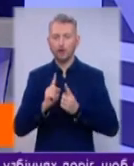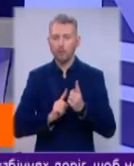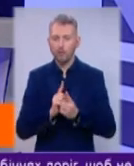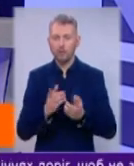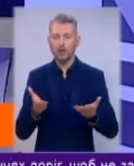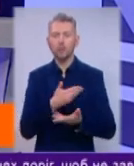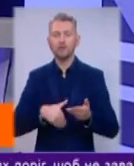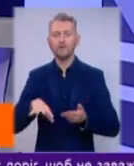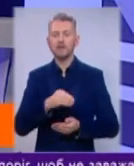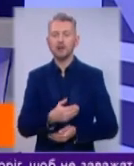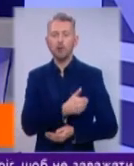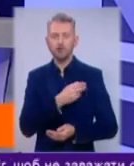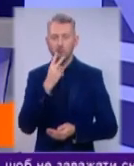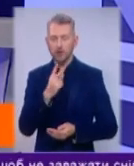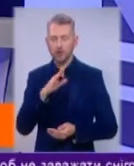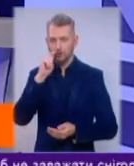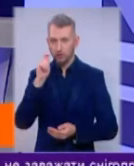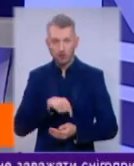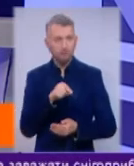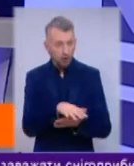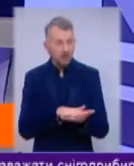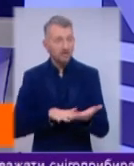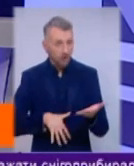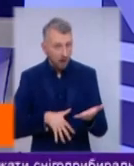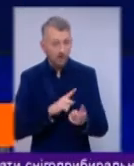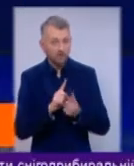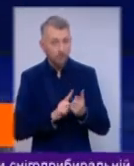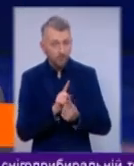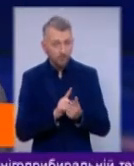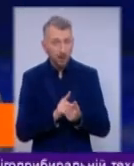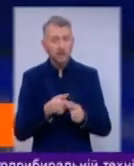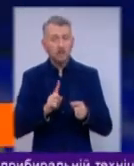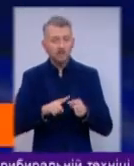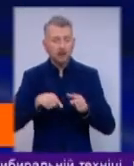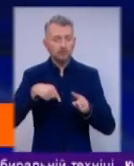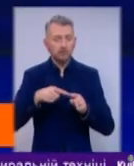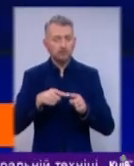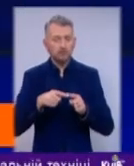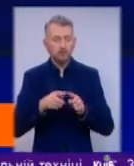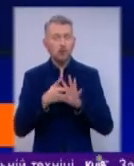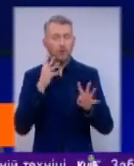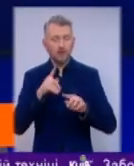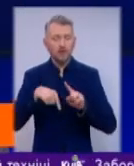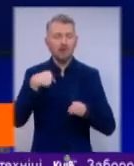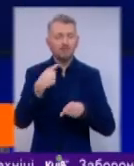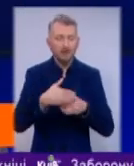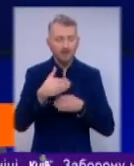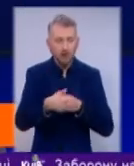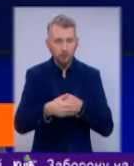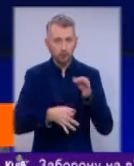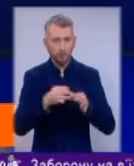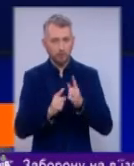яку ми так всі хочемо бачити в Україні. Вона триває, просто це черговий етап судової реформи. І як наслідок ми бачимо,